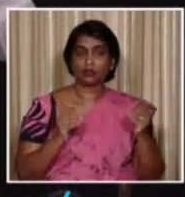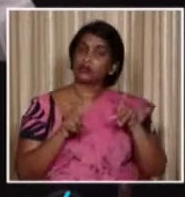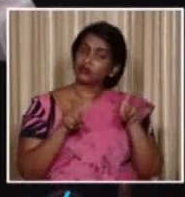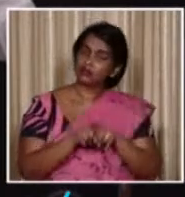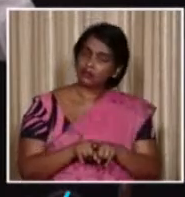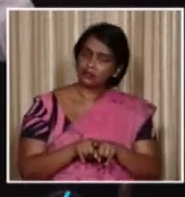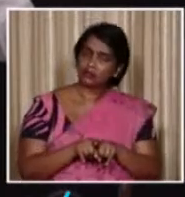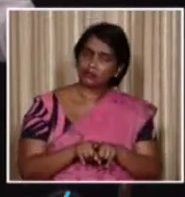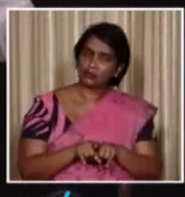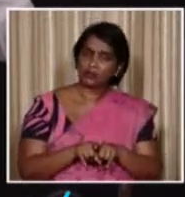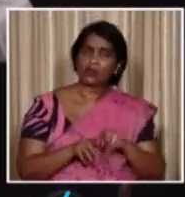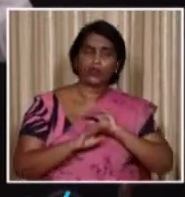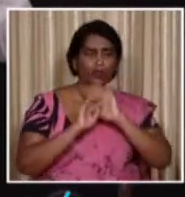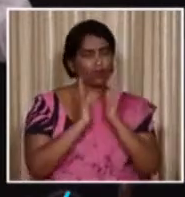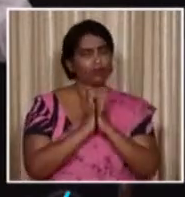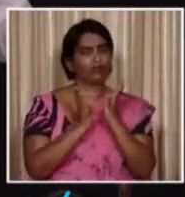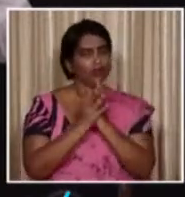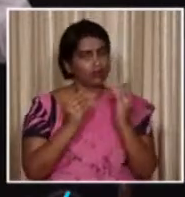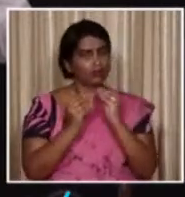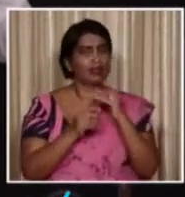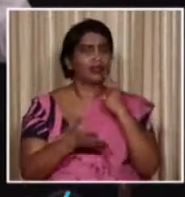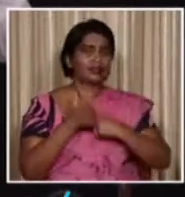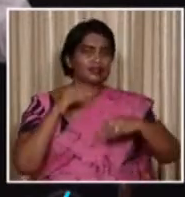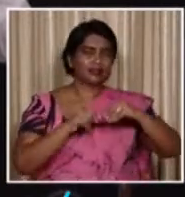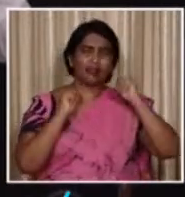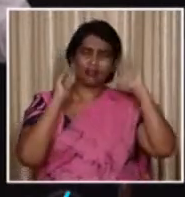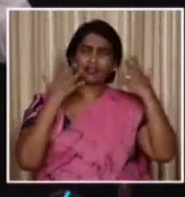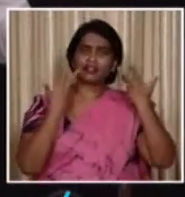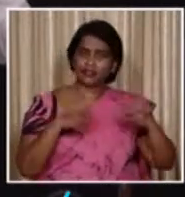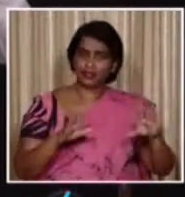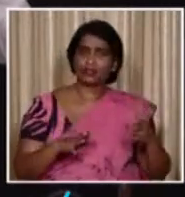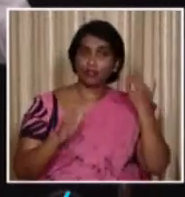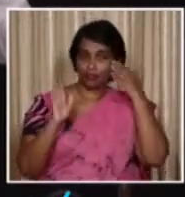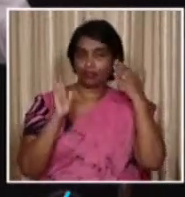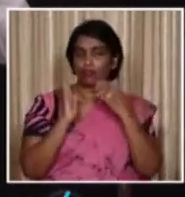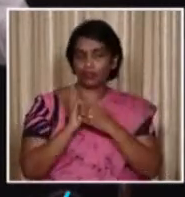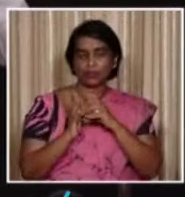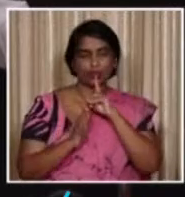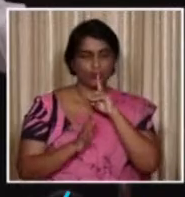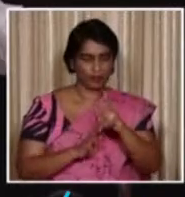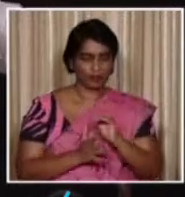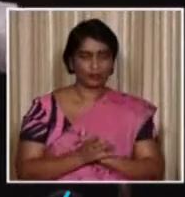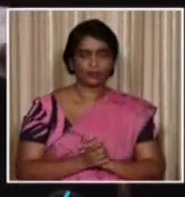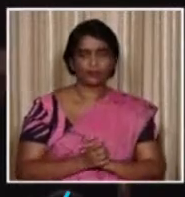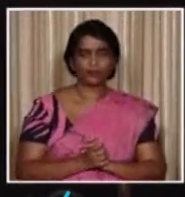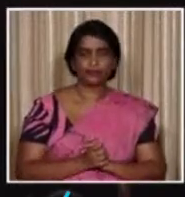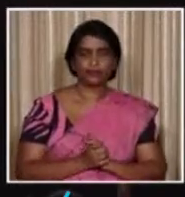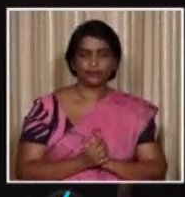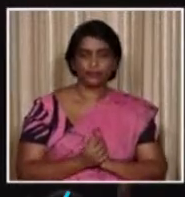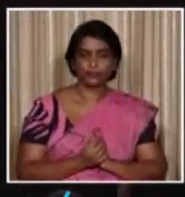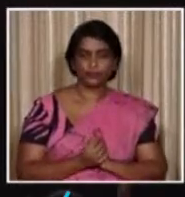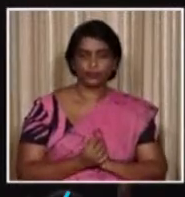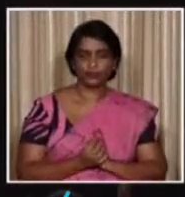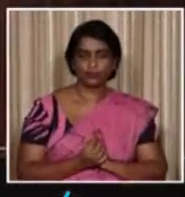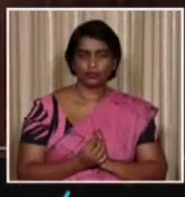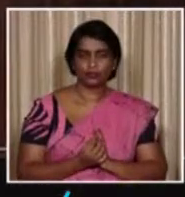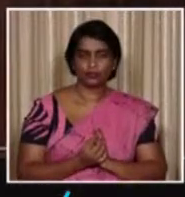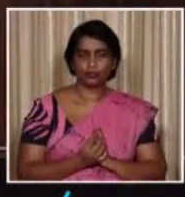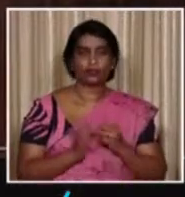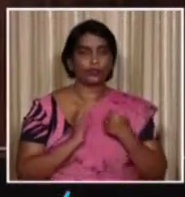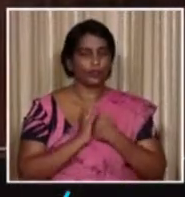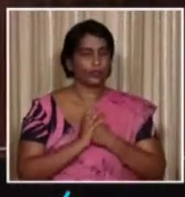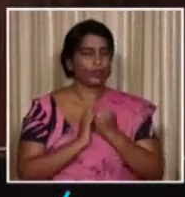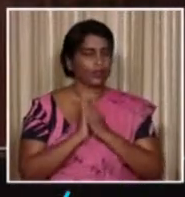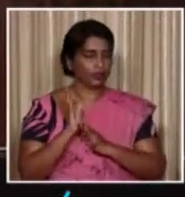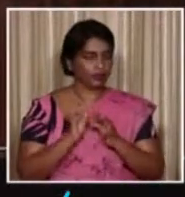වගේම ඒ ඔක්කොම විසඳනවා ඡන්දය හරියට තිබ්බොත් ගරු මන්ත්‍රීතුමනි. ඒ පිළිබඳව අවධානය යොමු කරන්න කියලා ආණ්ඩුව මම ඉල්ලනවා. ගරු සංවිධායකතුමා. ගරු මූලාසන